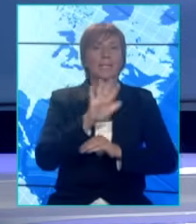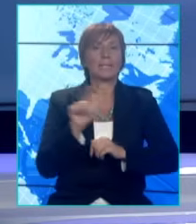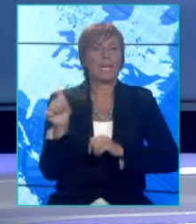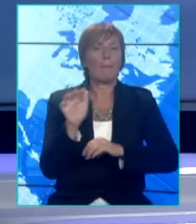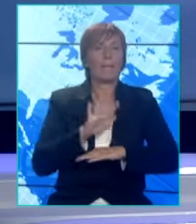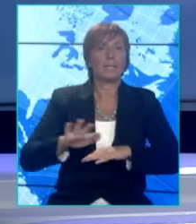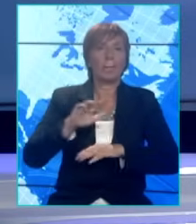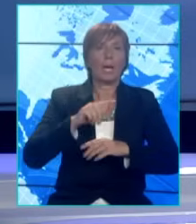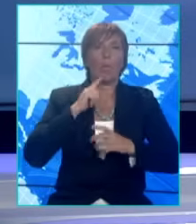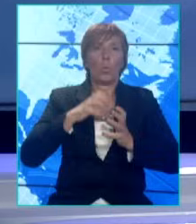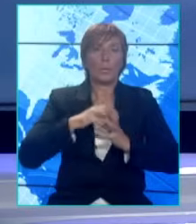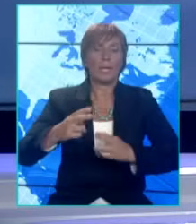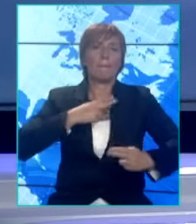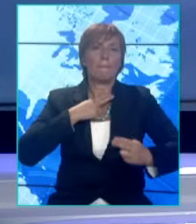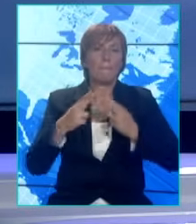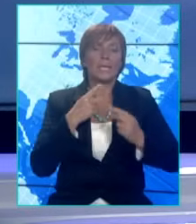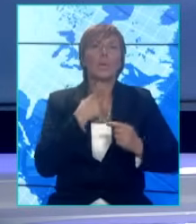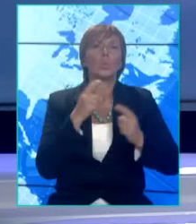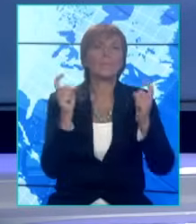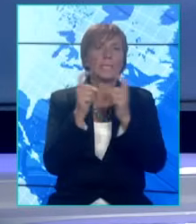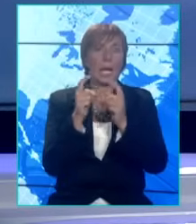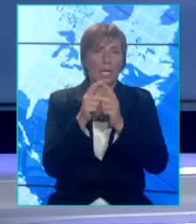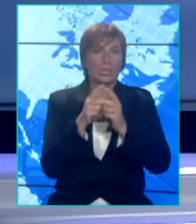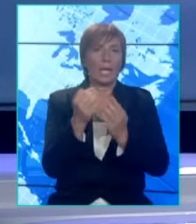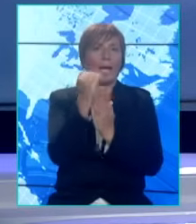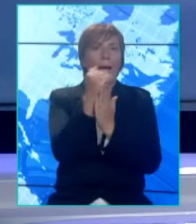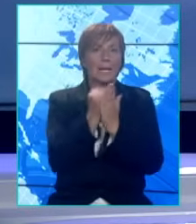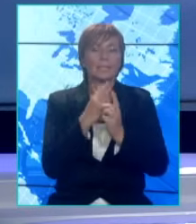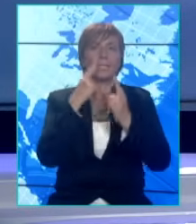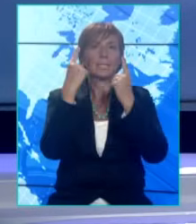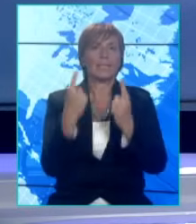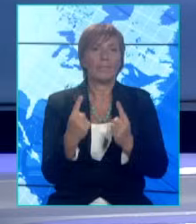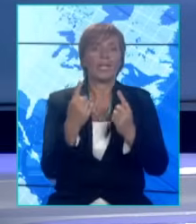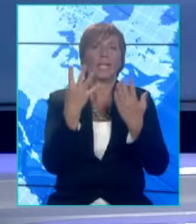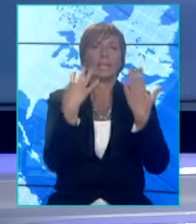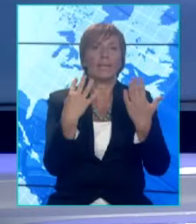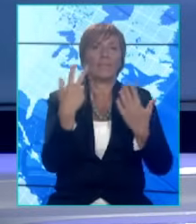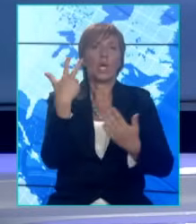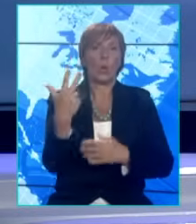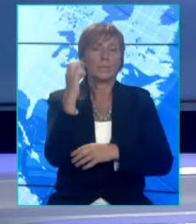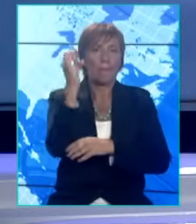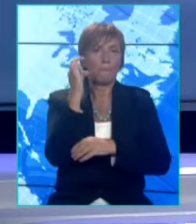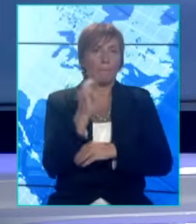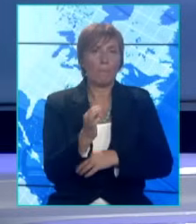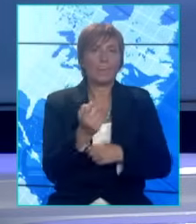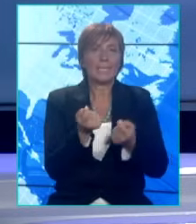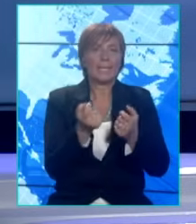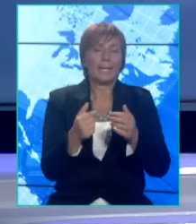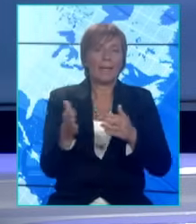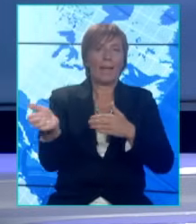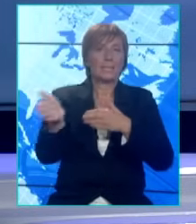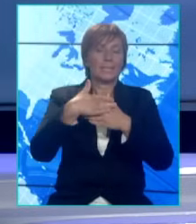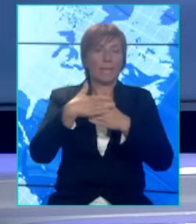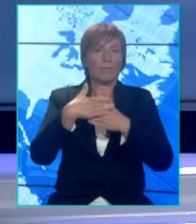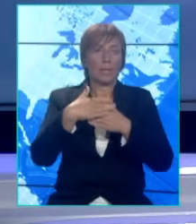U tijeku je intenzivno pregovaranje i usuglašavanje. Agenda zaustavljena na 98%. Detalji iza zatvorenih